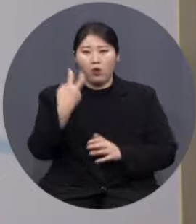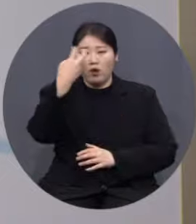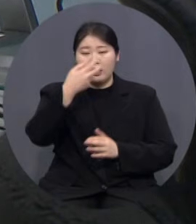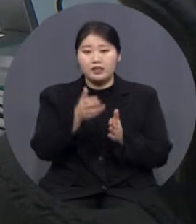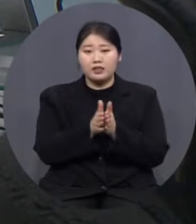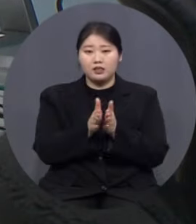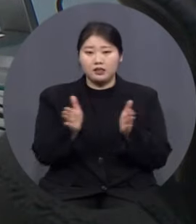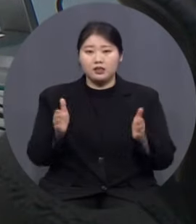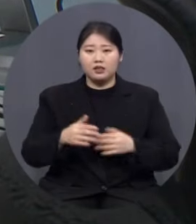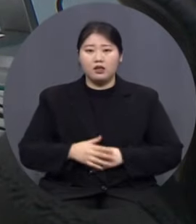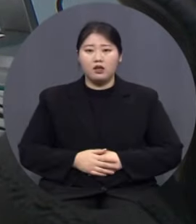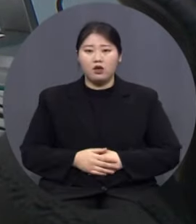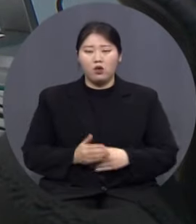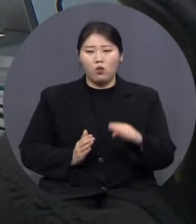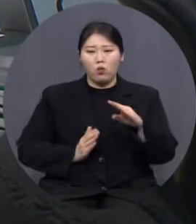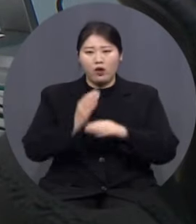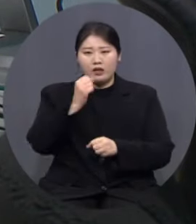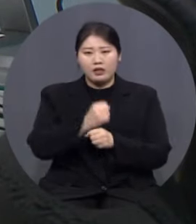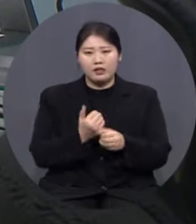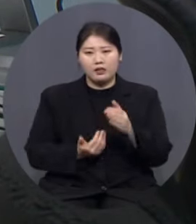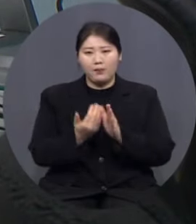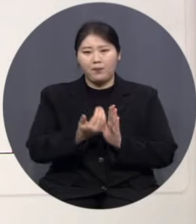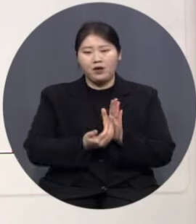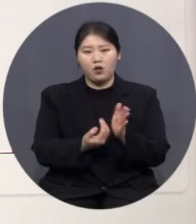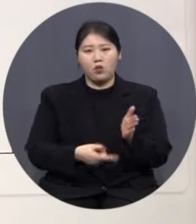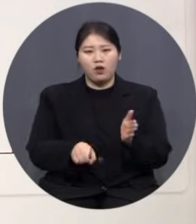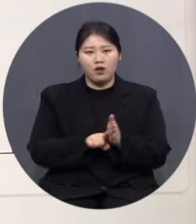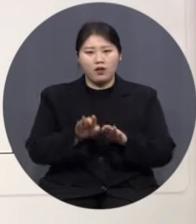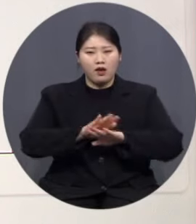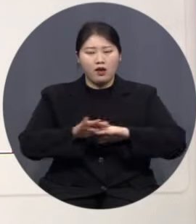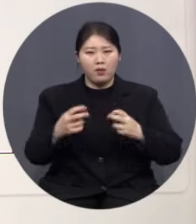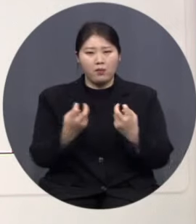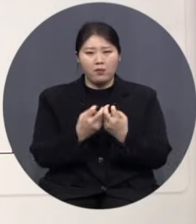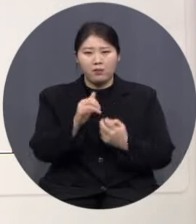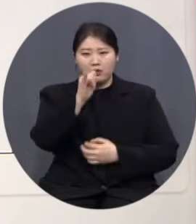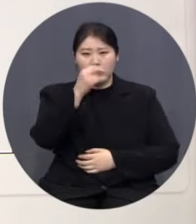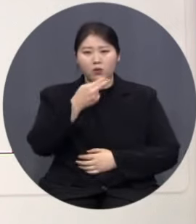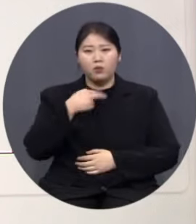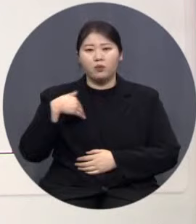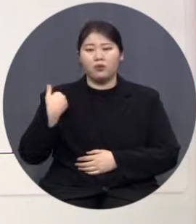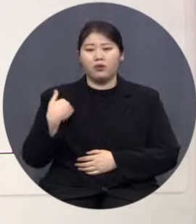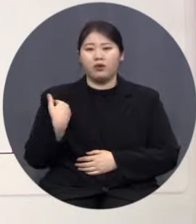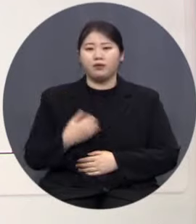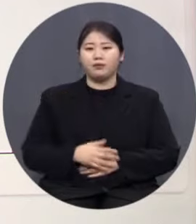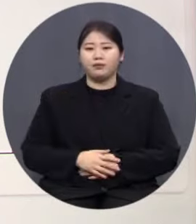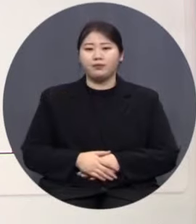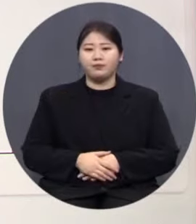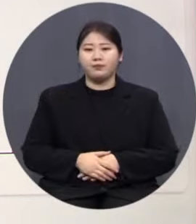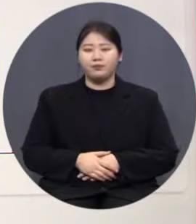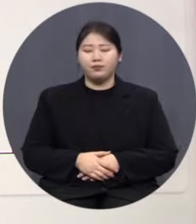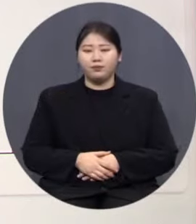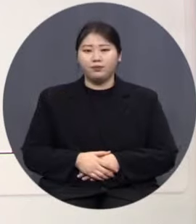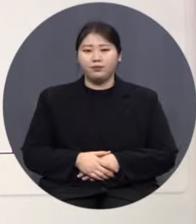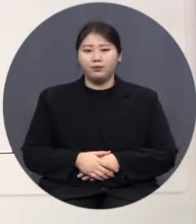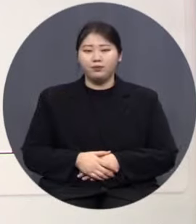가운데 과잉 생산을 막을 대책으로 자리 잡을 수 있을지 주목됩니다 MBC 뉴스 이현입니다